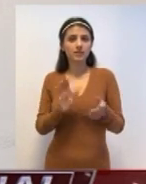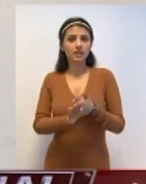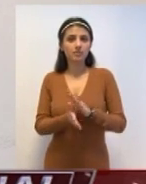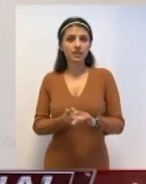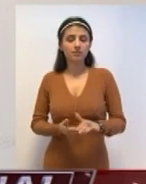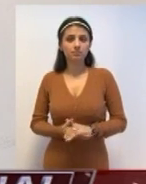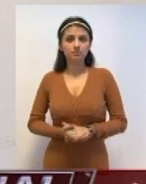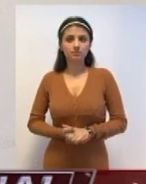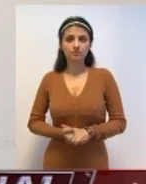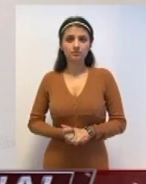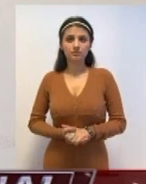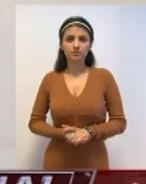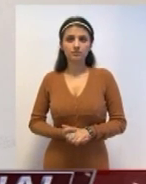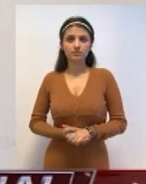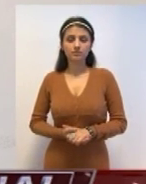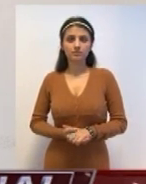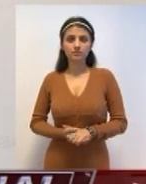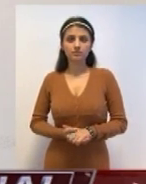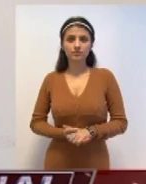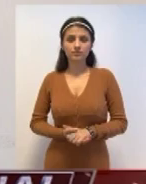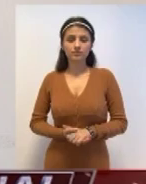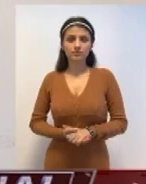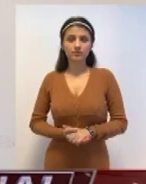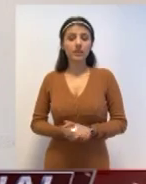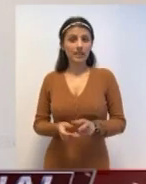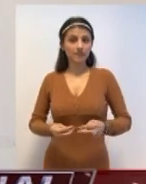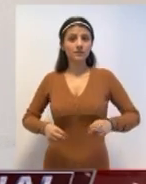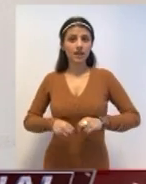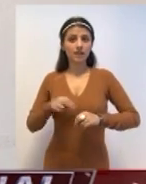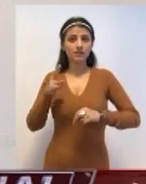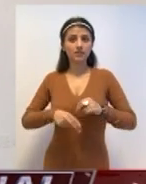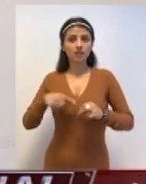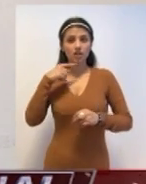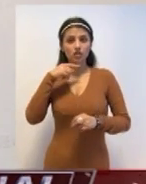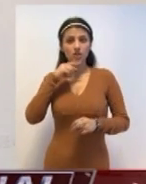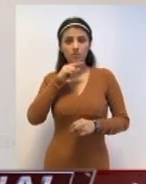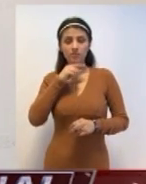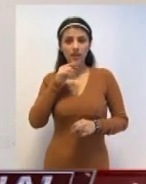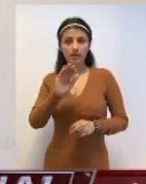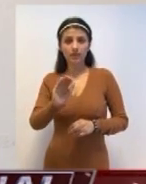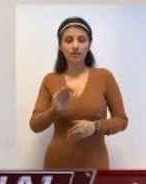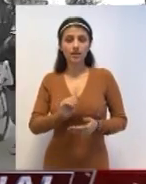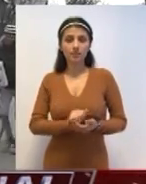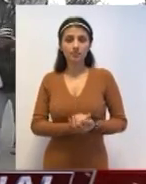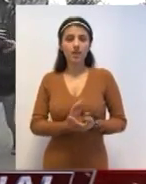să terminăm această investiție. Le finalizați până la sfârșitul anului? Până la sfârșitul anului